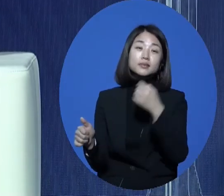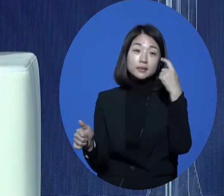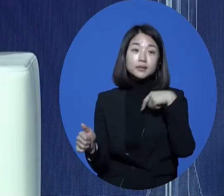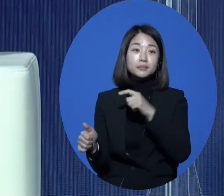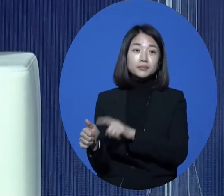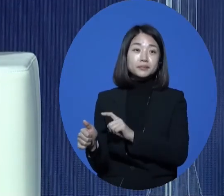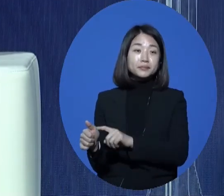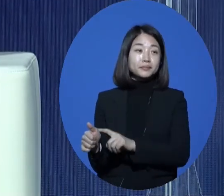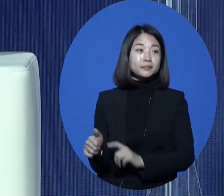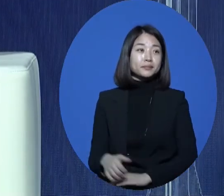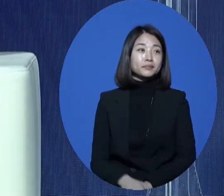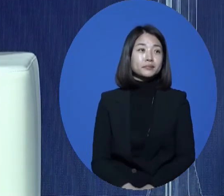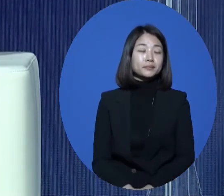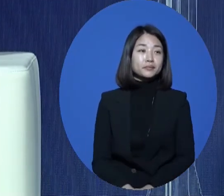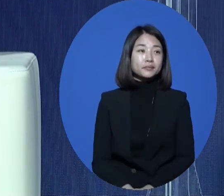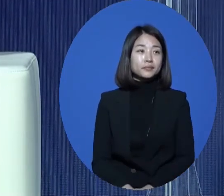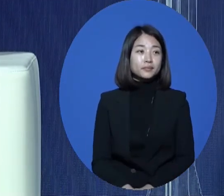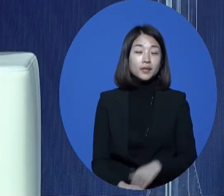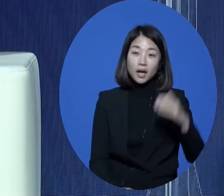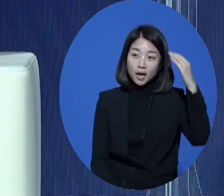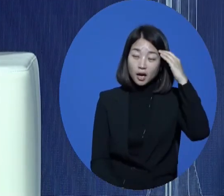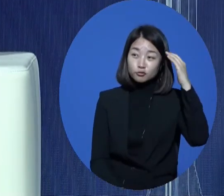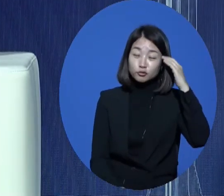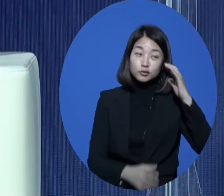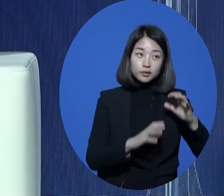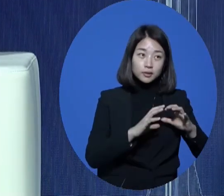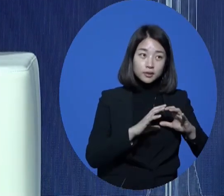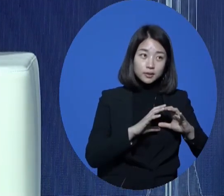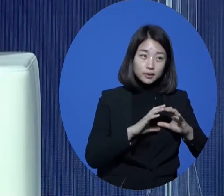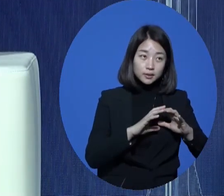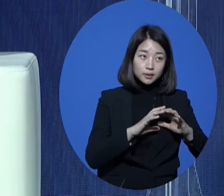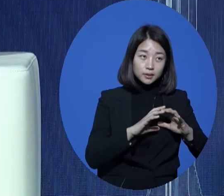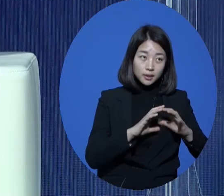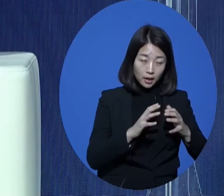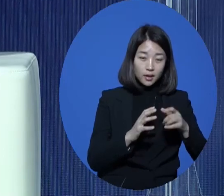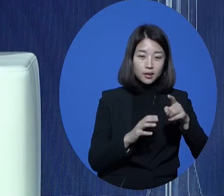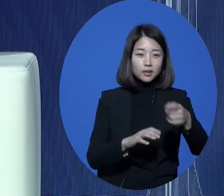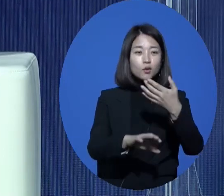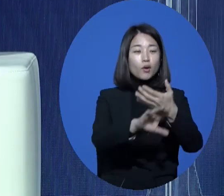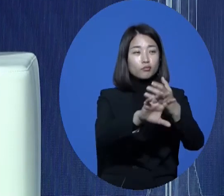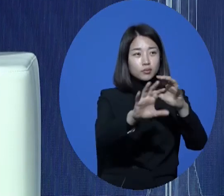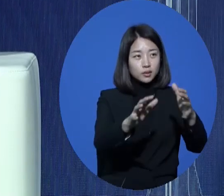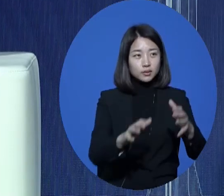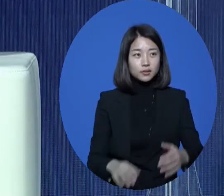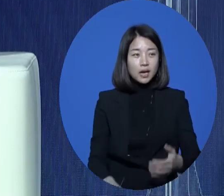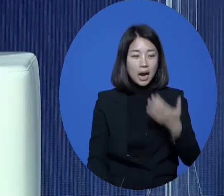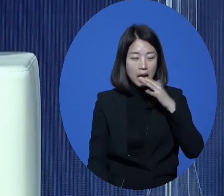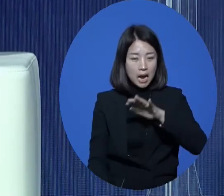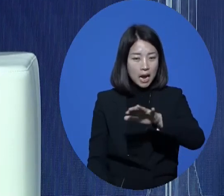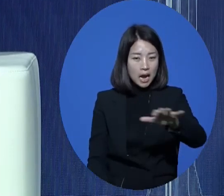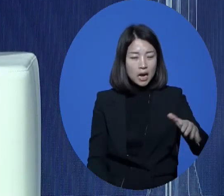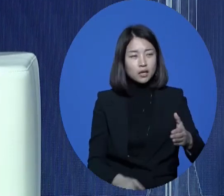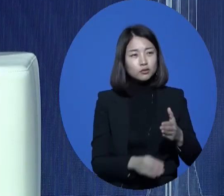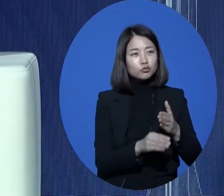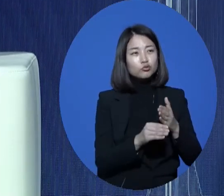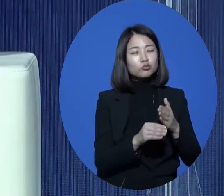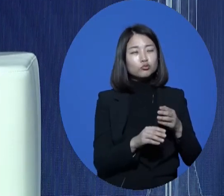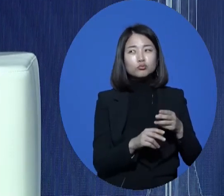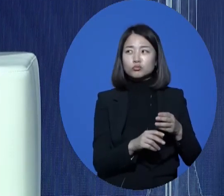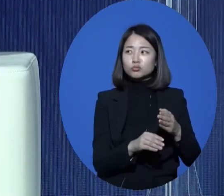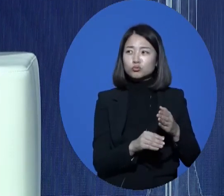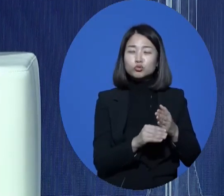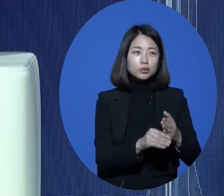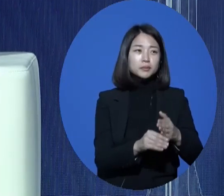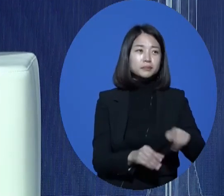않은 우리 사회의 구조, 그리고 거기에 기반한 비장애인 중심의 사회의